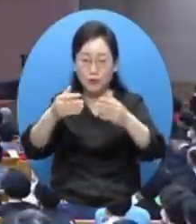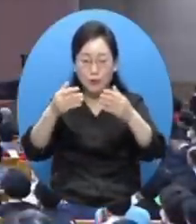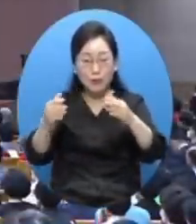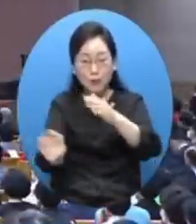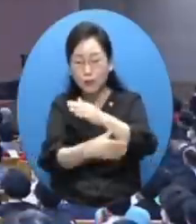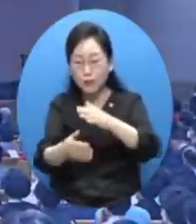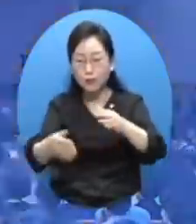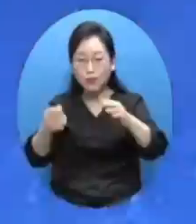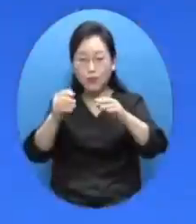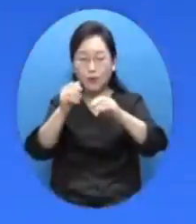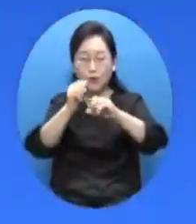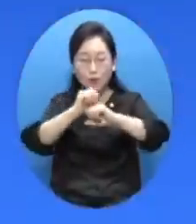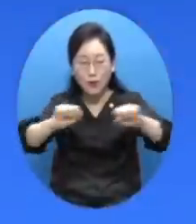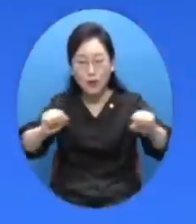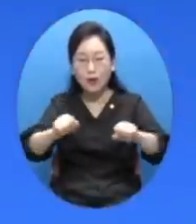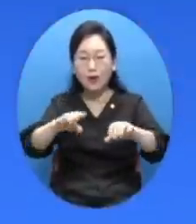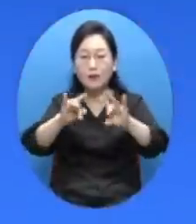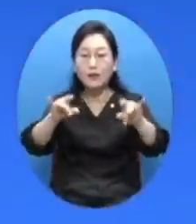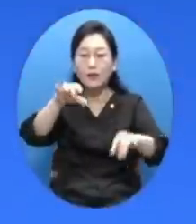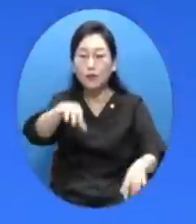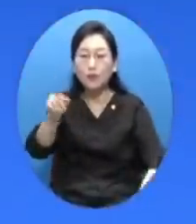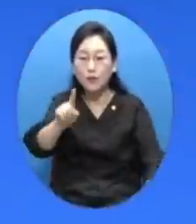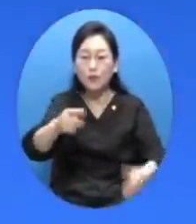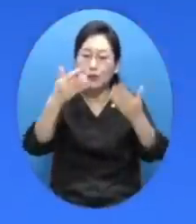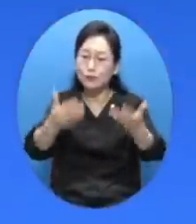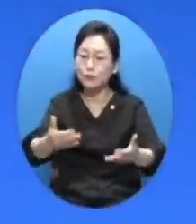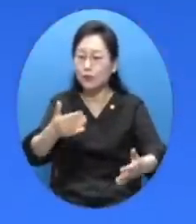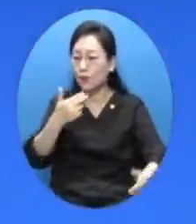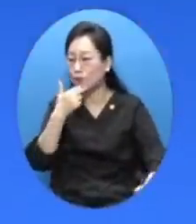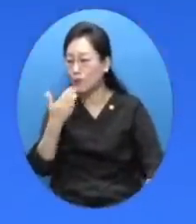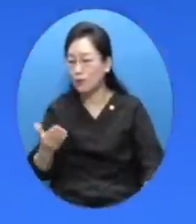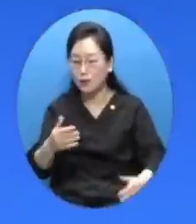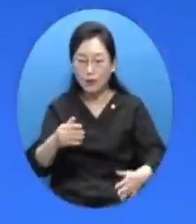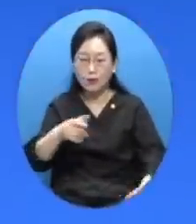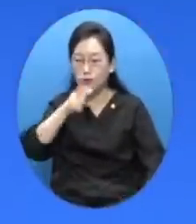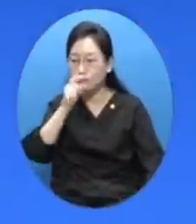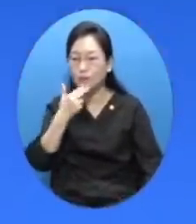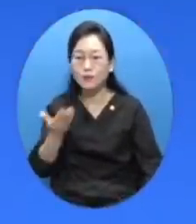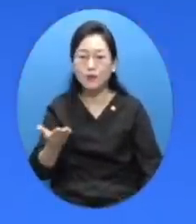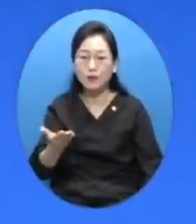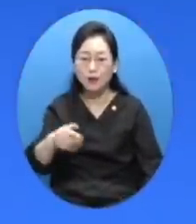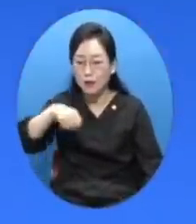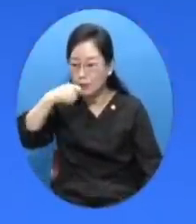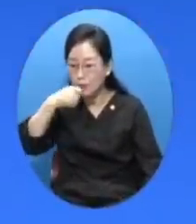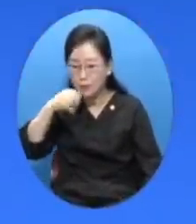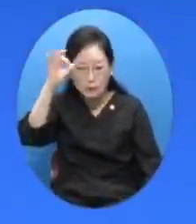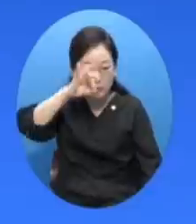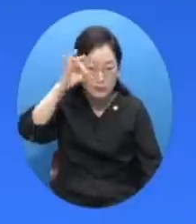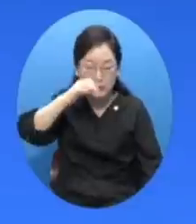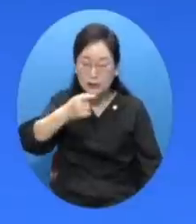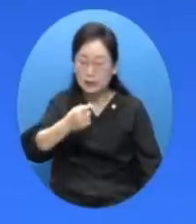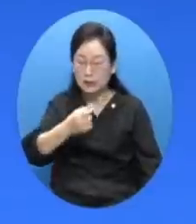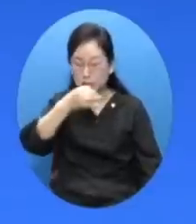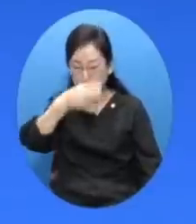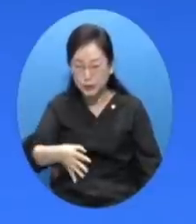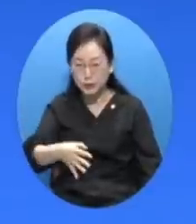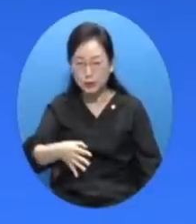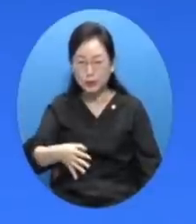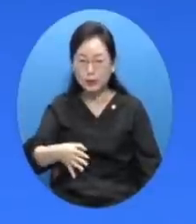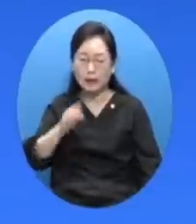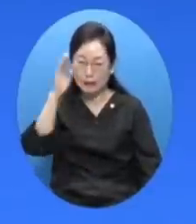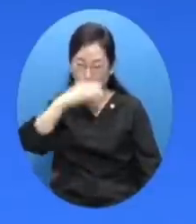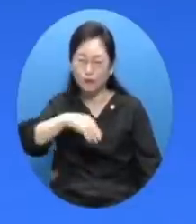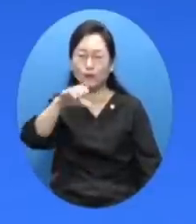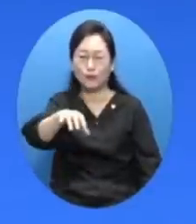없고 마실 물도 마땅치 않고 먹을 것도 찾기 힘든 척박한 땅을 말합니다. 우리